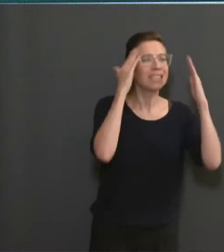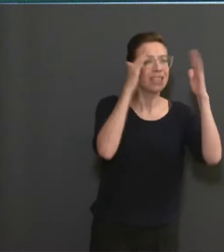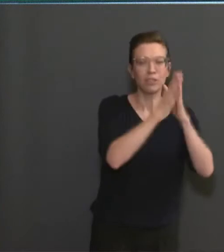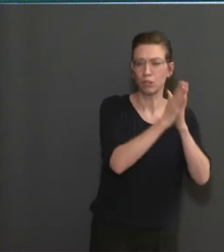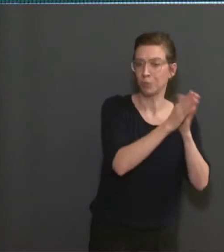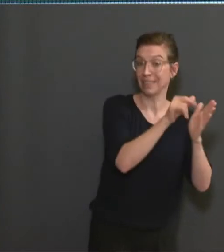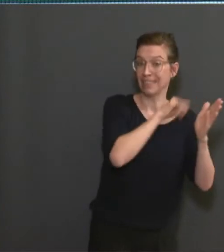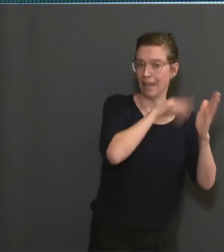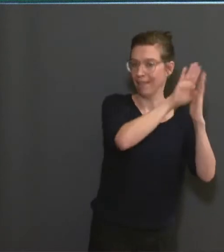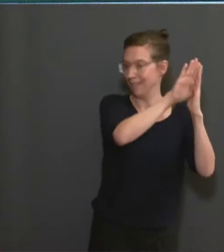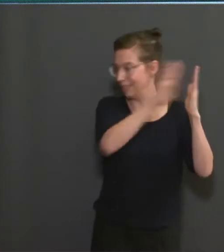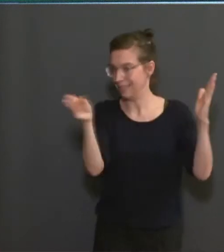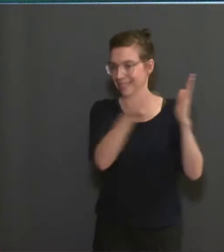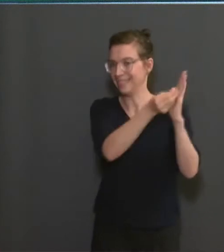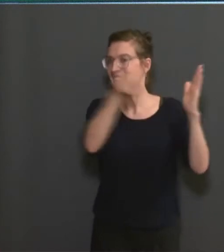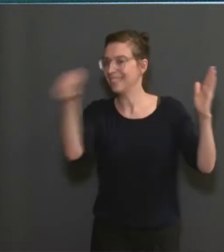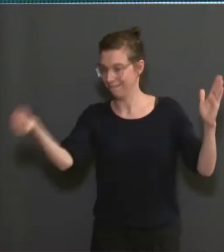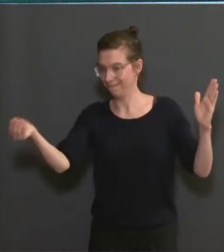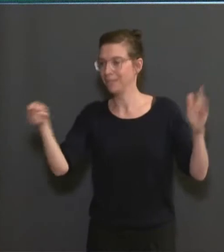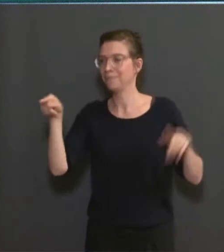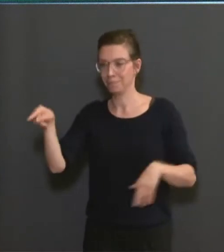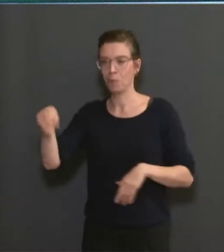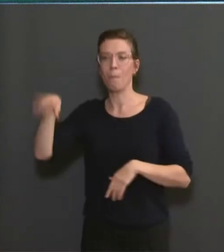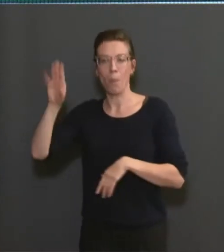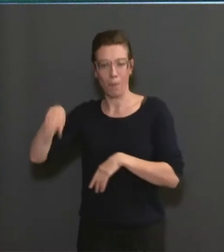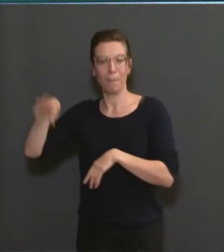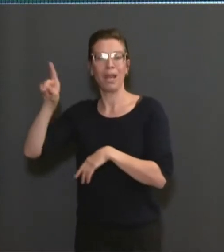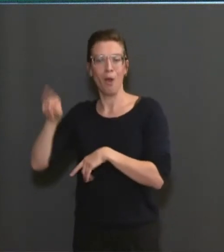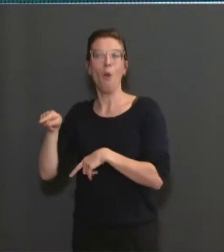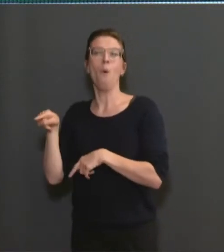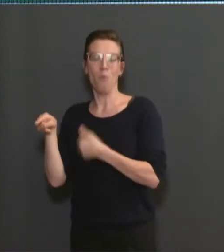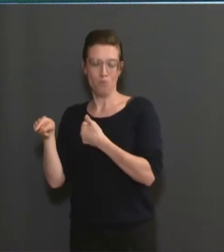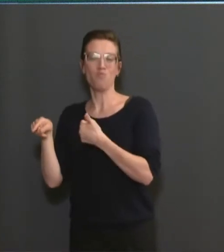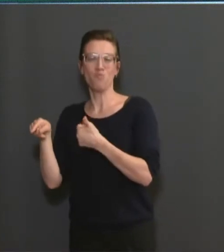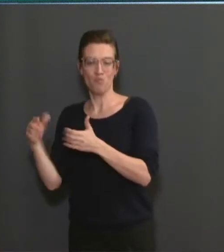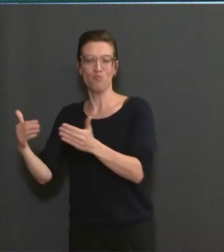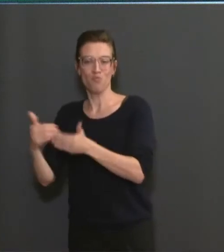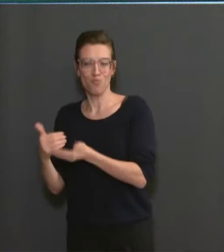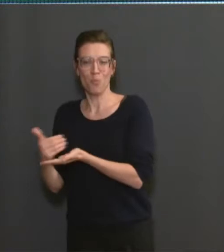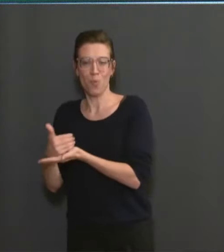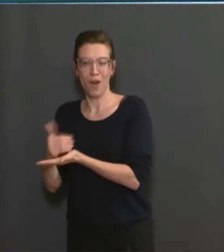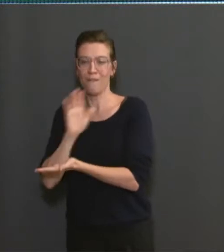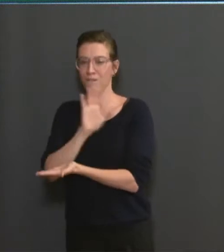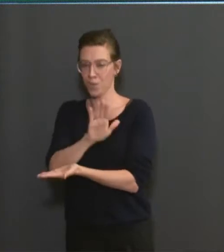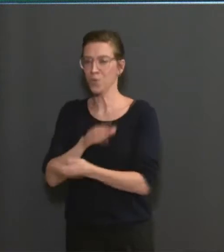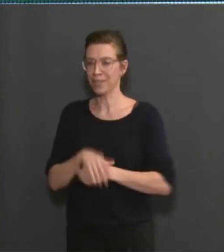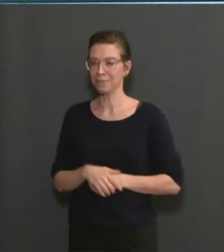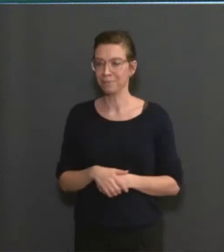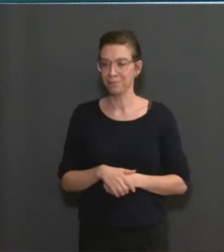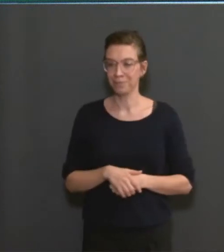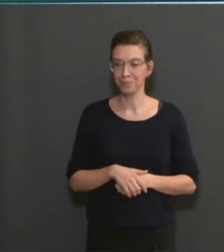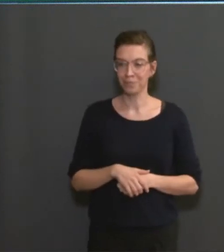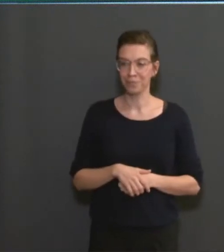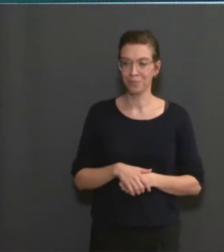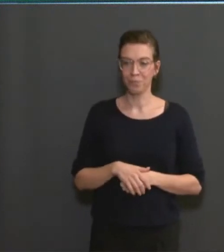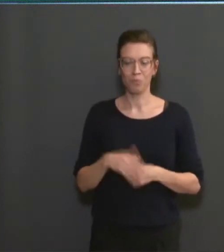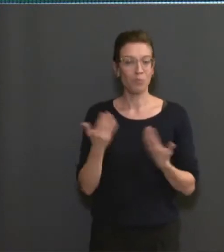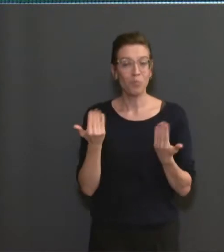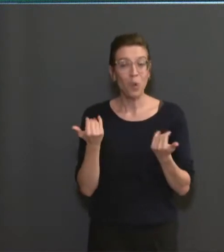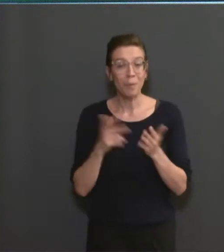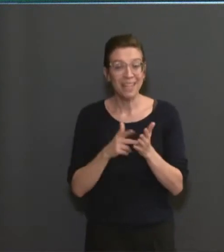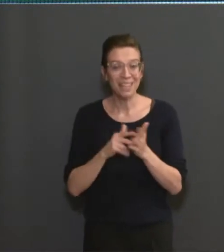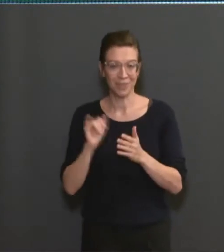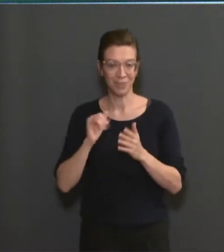brengen. Dat is het veiligst. Als grootouders de cadeautjes toch zelf willen bezorgen aan hun